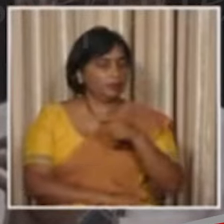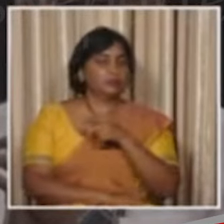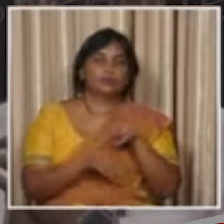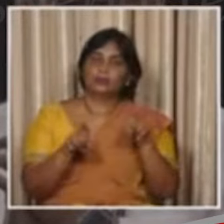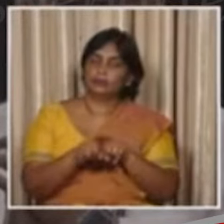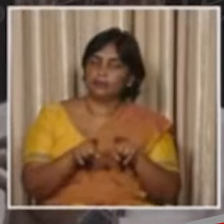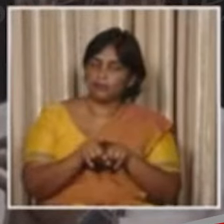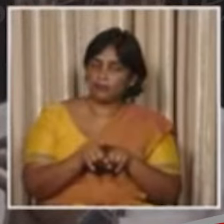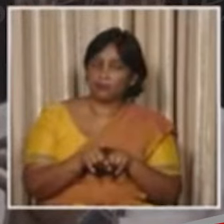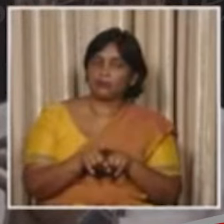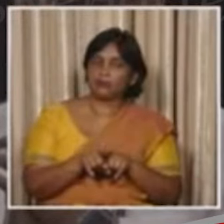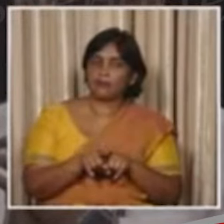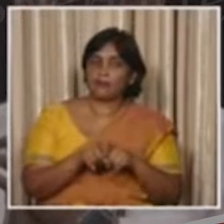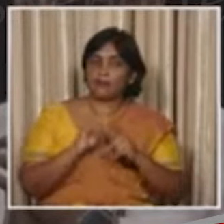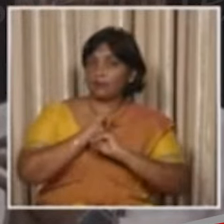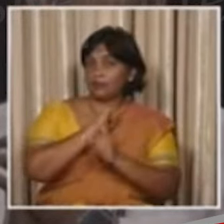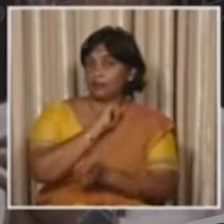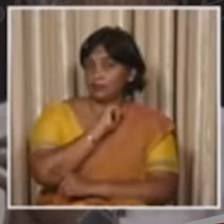වගේම මාතෘ